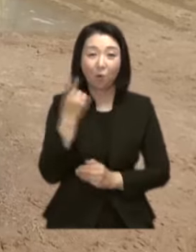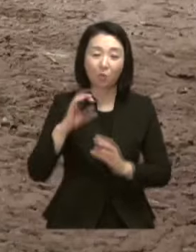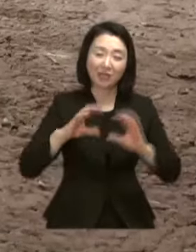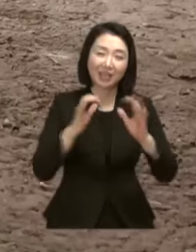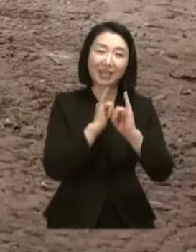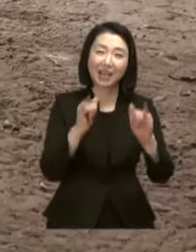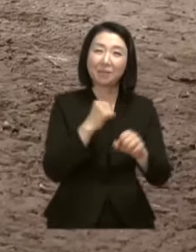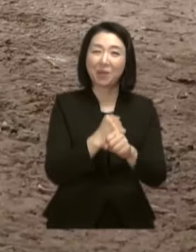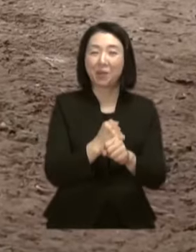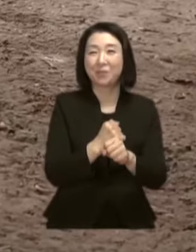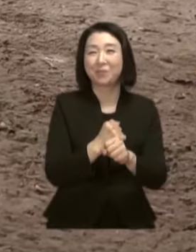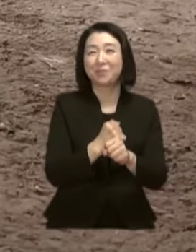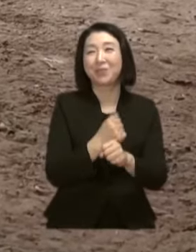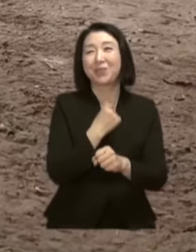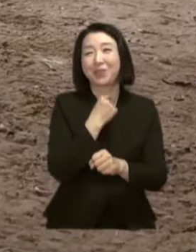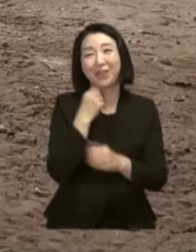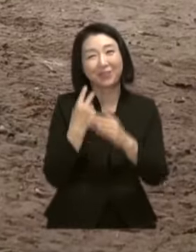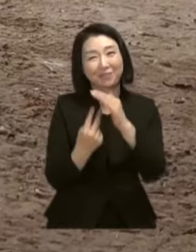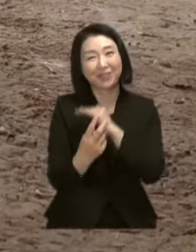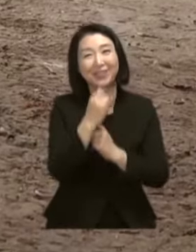있습니다.